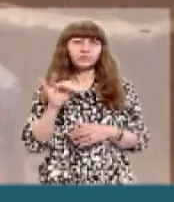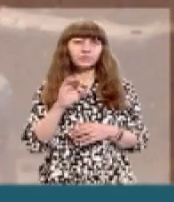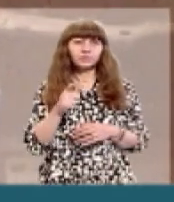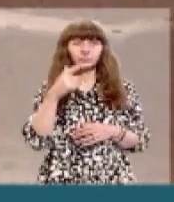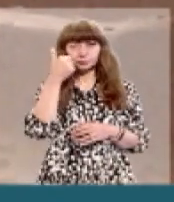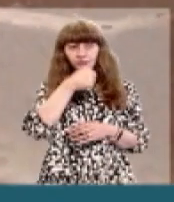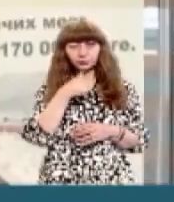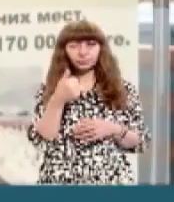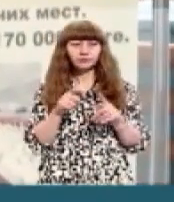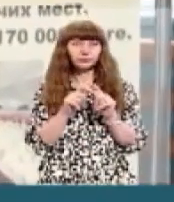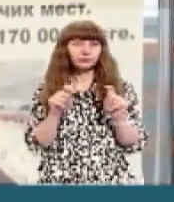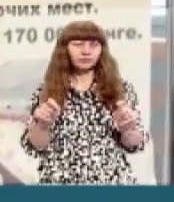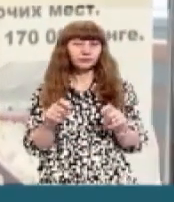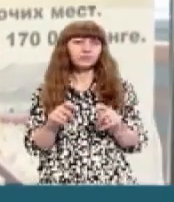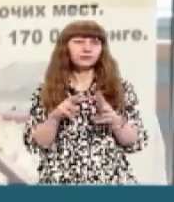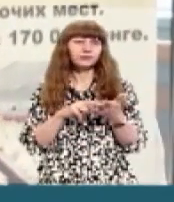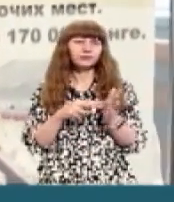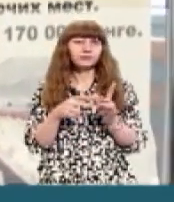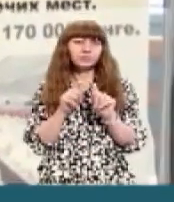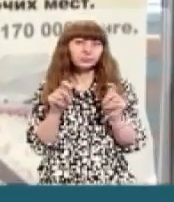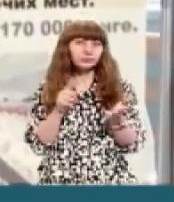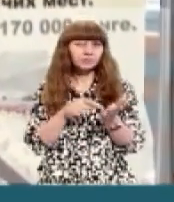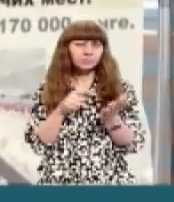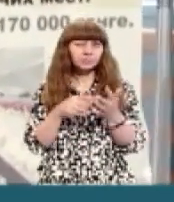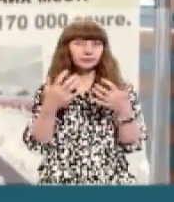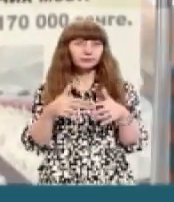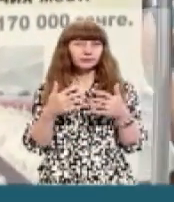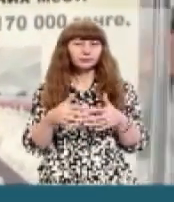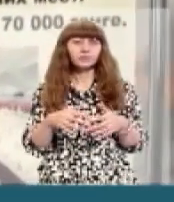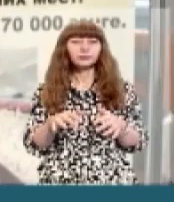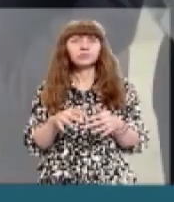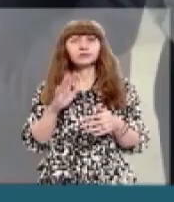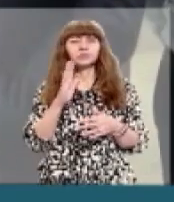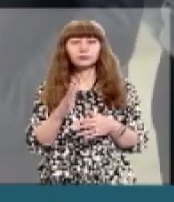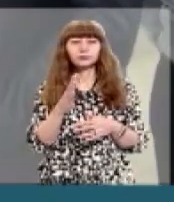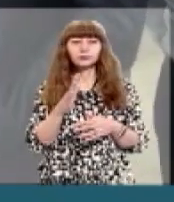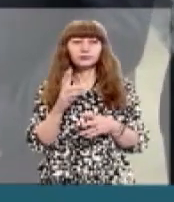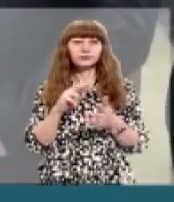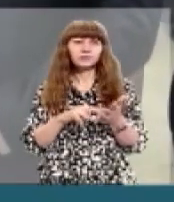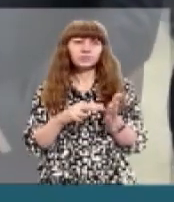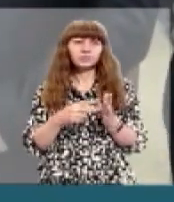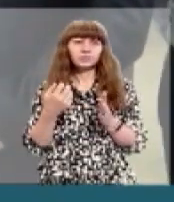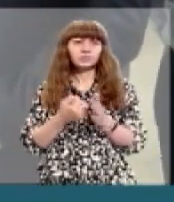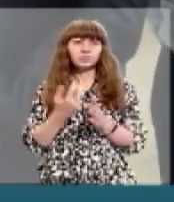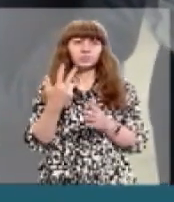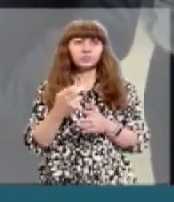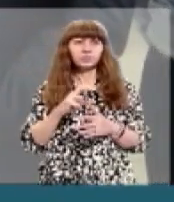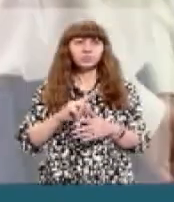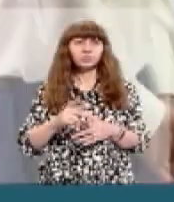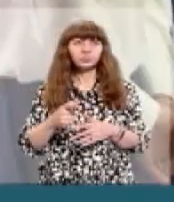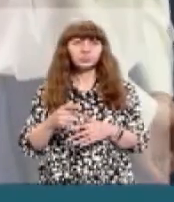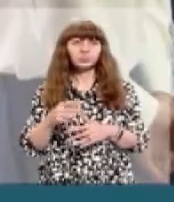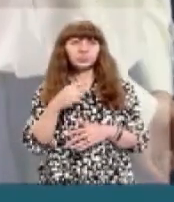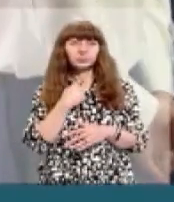предприятия планирует открыть в городе птицефабрику по разведению бройлеров. Проектная мощность фермы в будущем может составить до 300 килограммов мяса птицы в